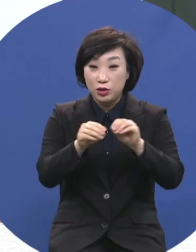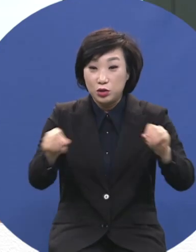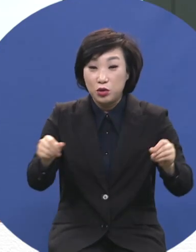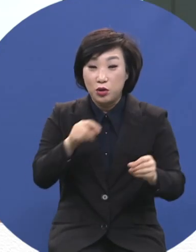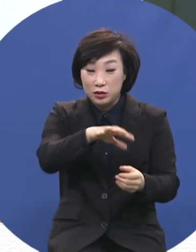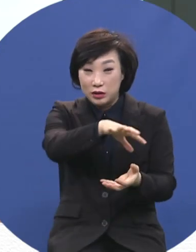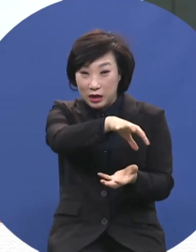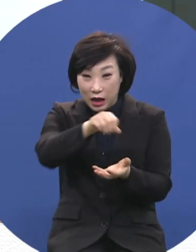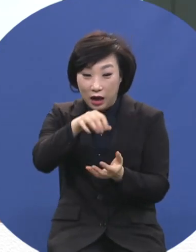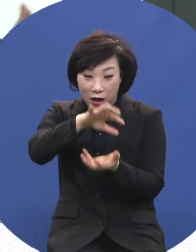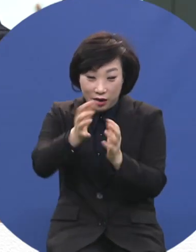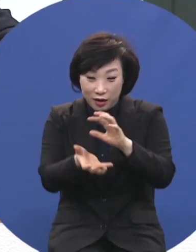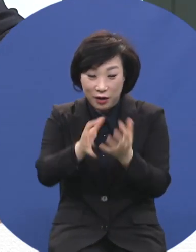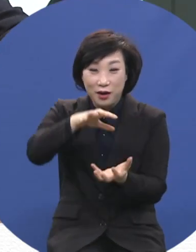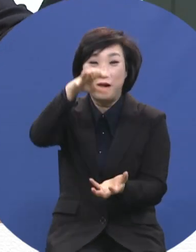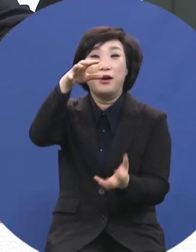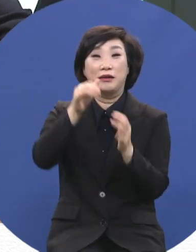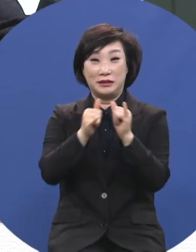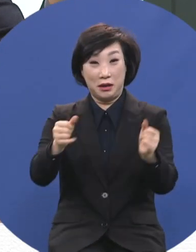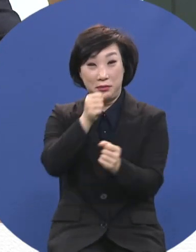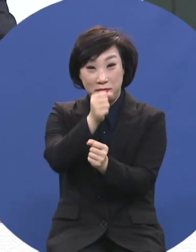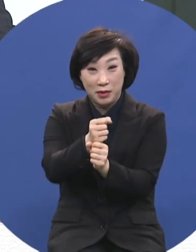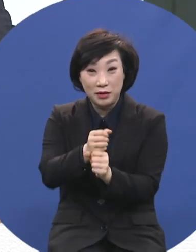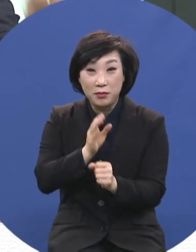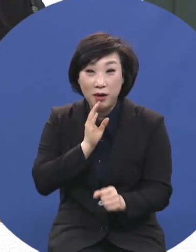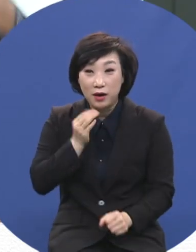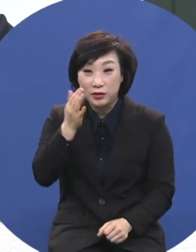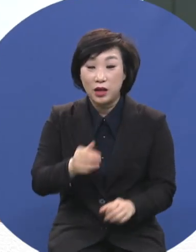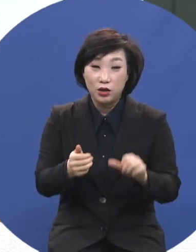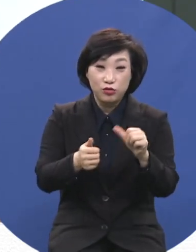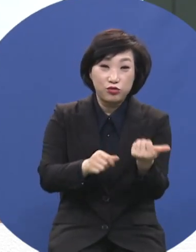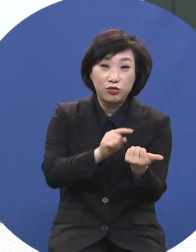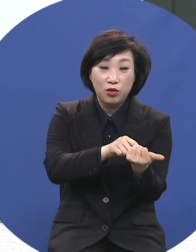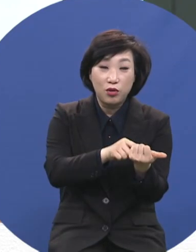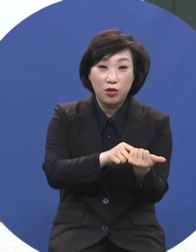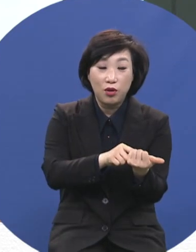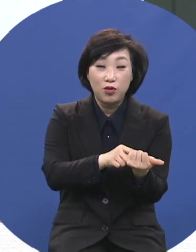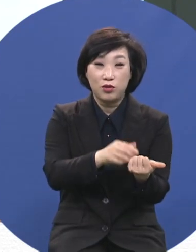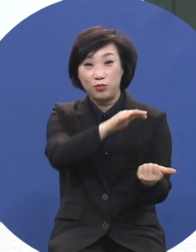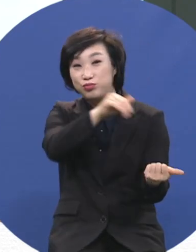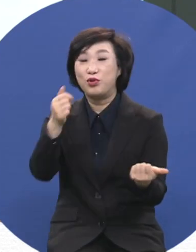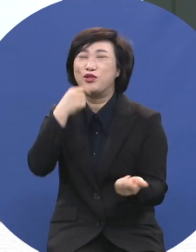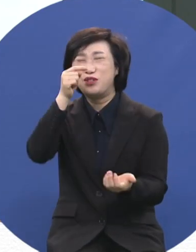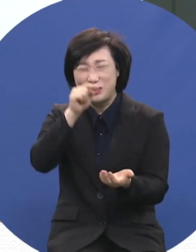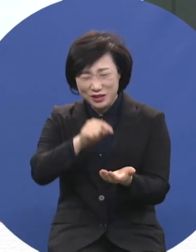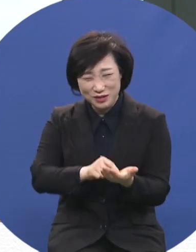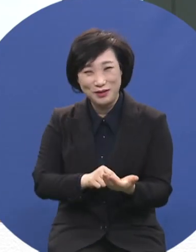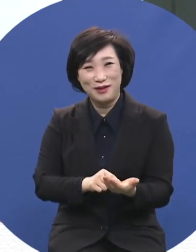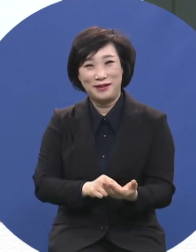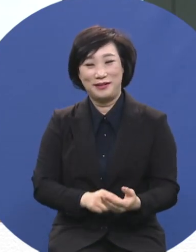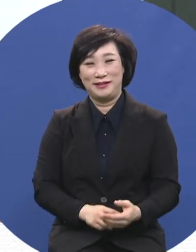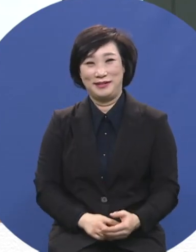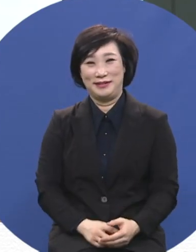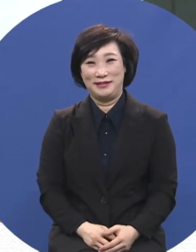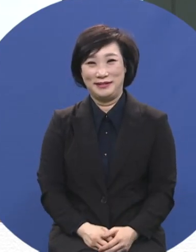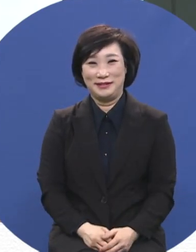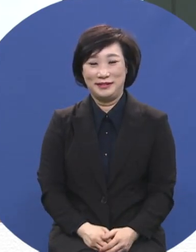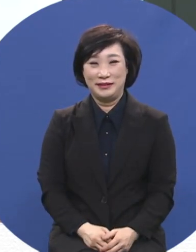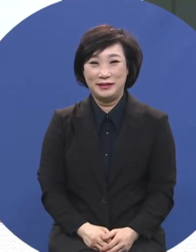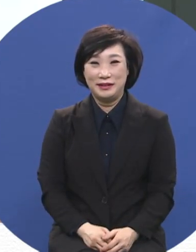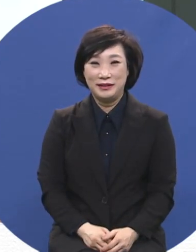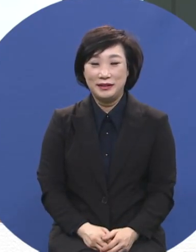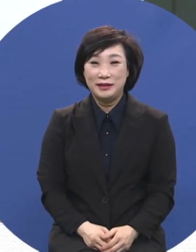흙으로도 사람을 만드는데 죽은 형체가 있는데 불러내기는 더 쉽지 않아. 예,